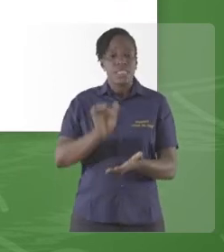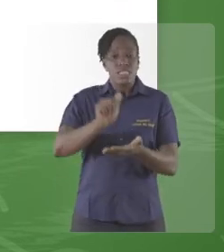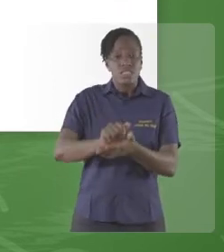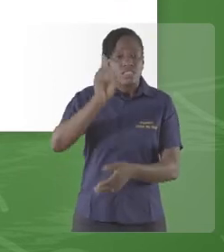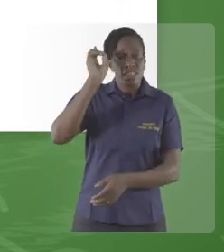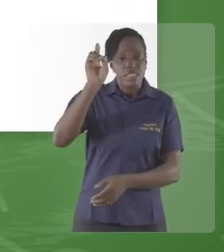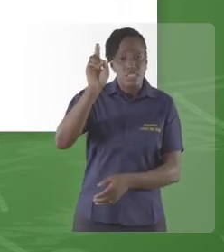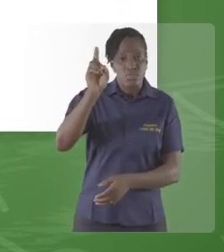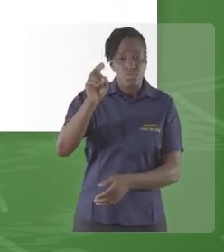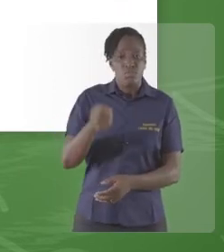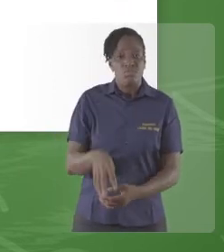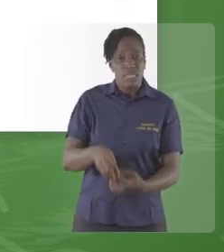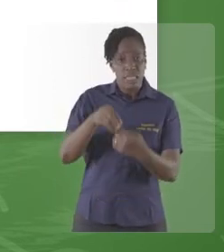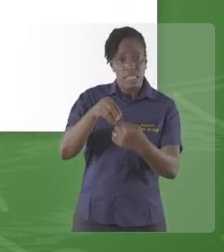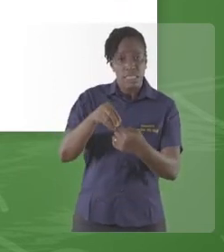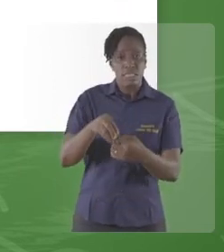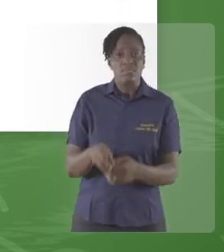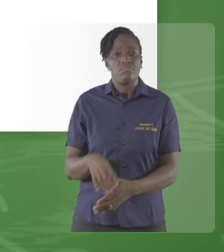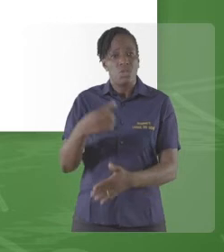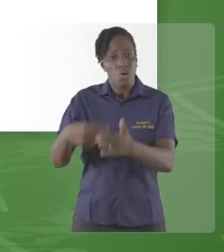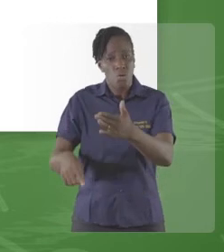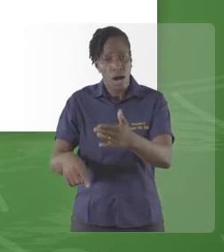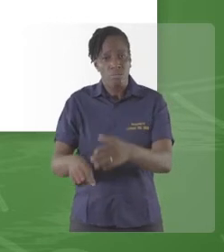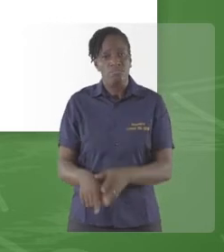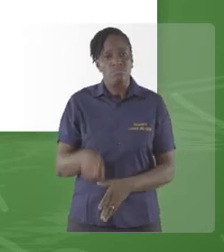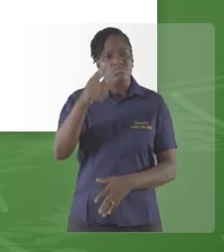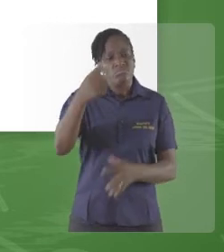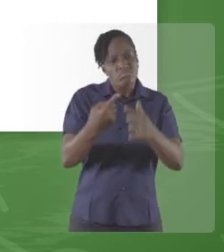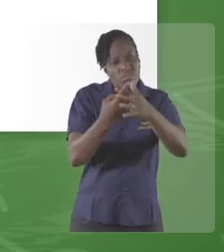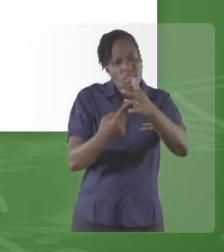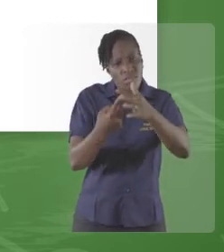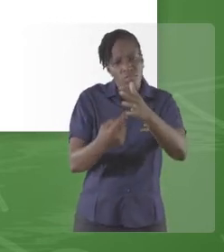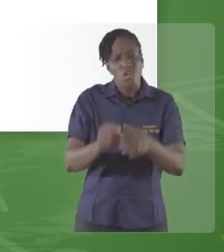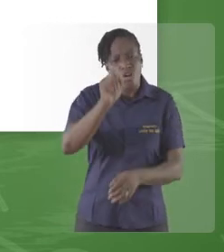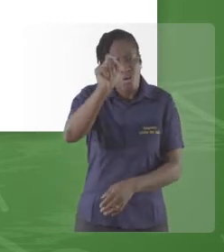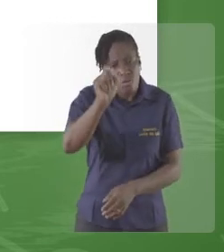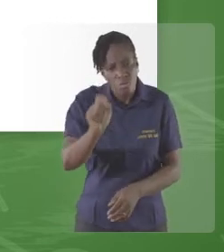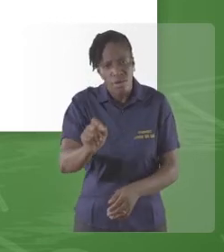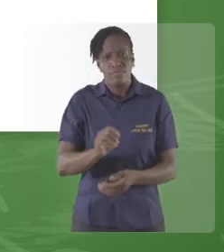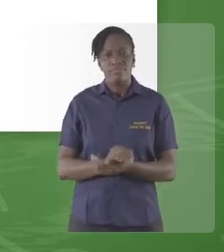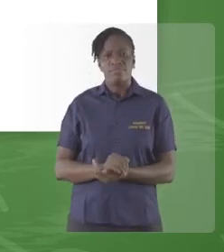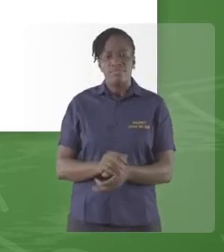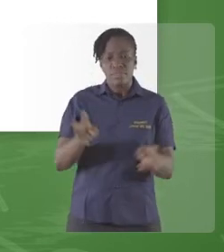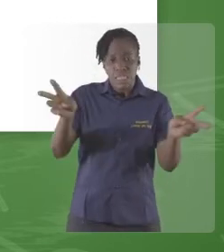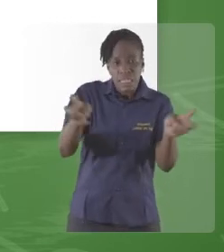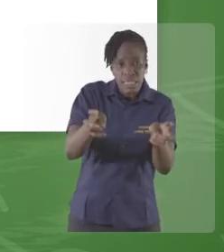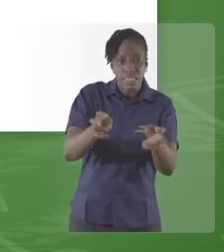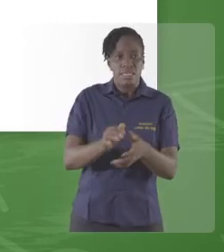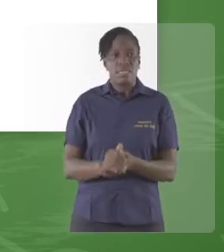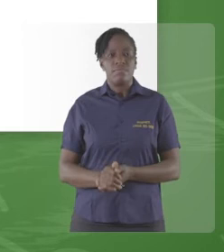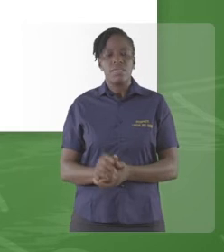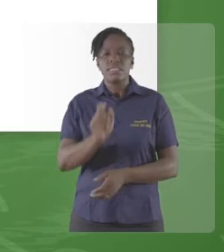Ce discours indirect se caractérise par la disparition des 2 points, des